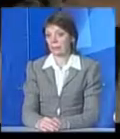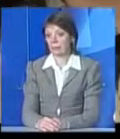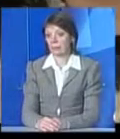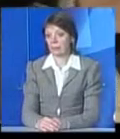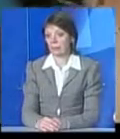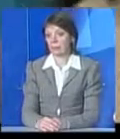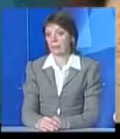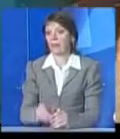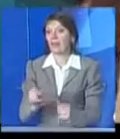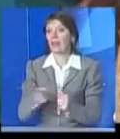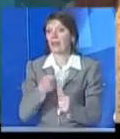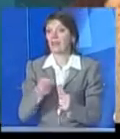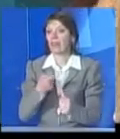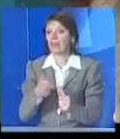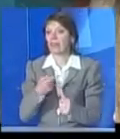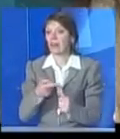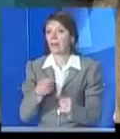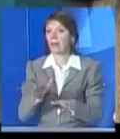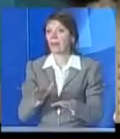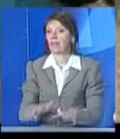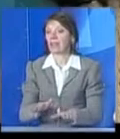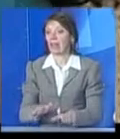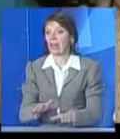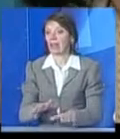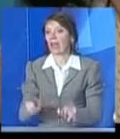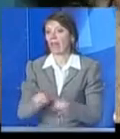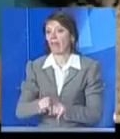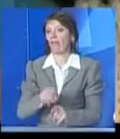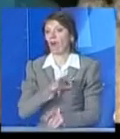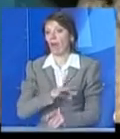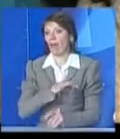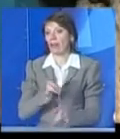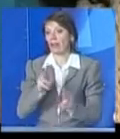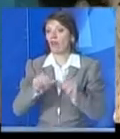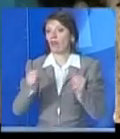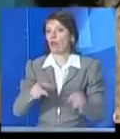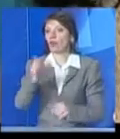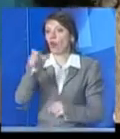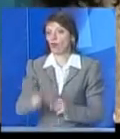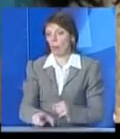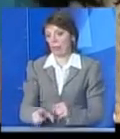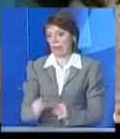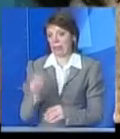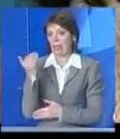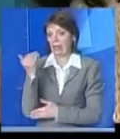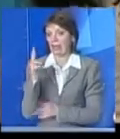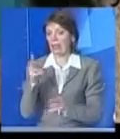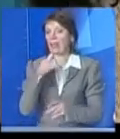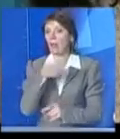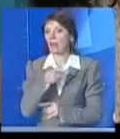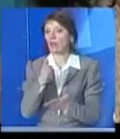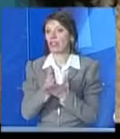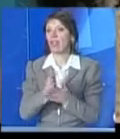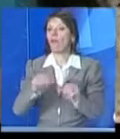Батьки не знають елементарних таких принципів виховання, як формується особистість дитини, які періоди є